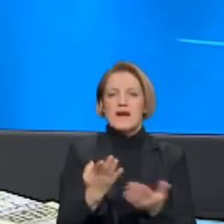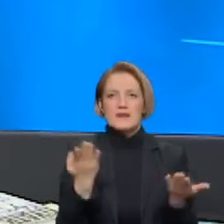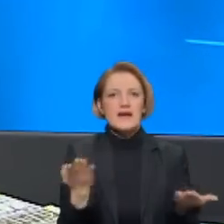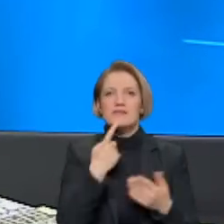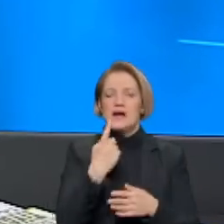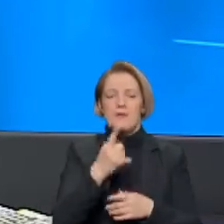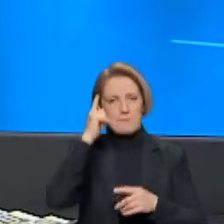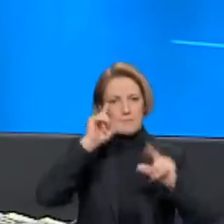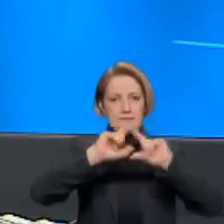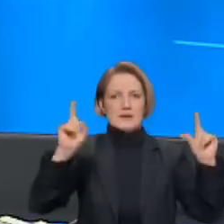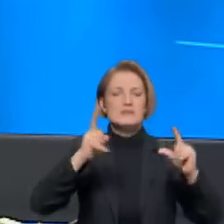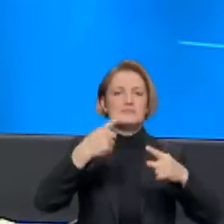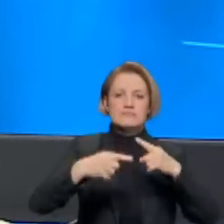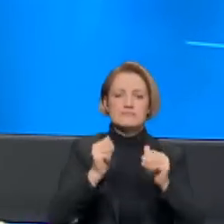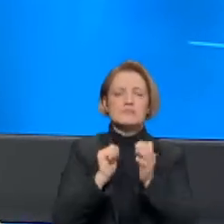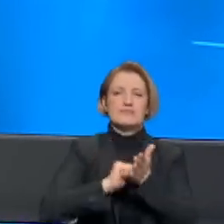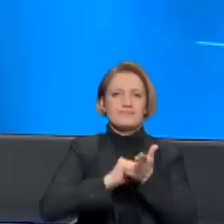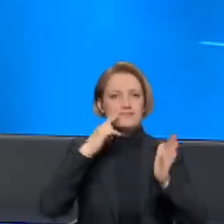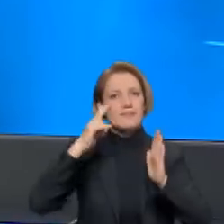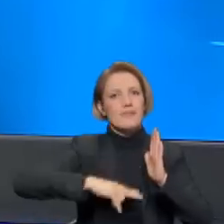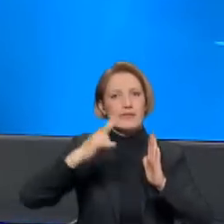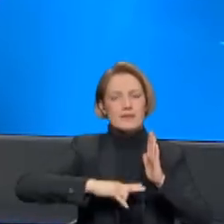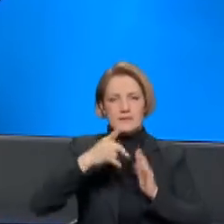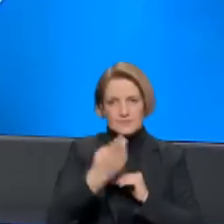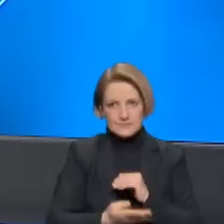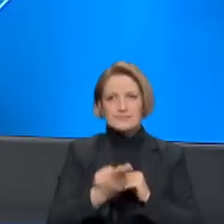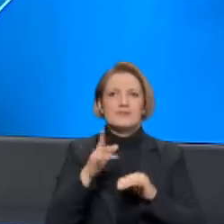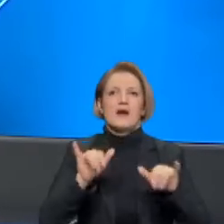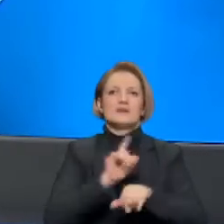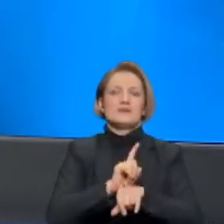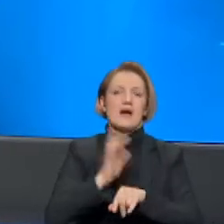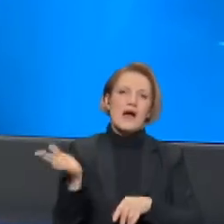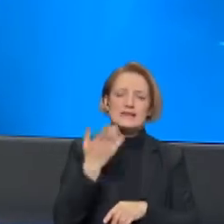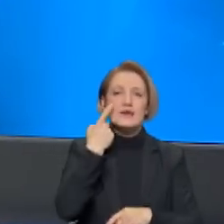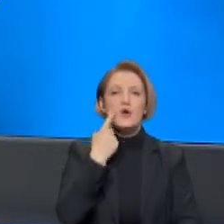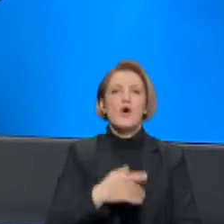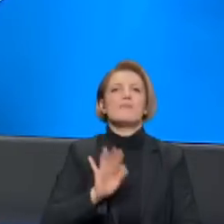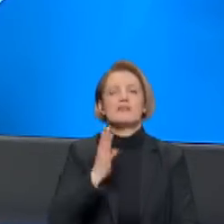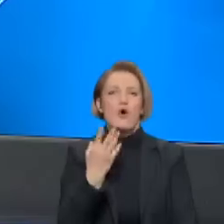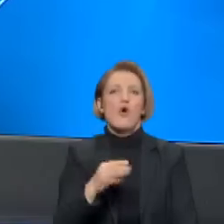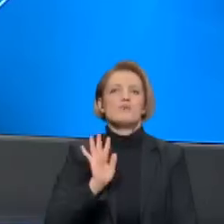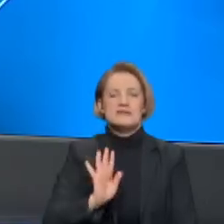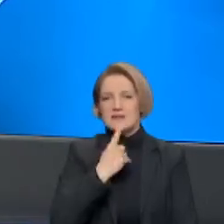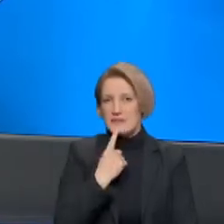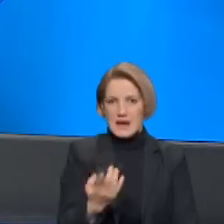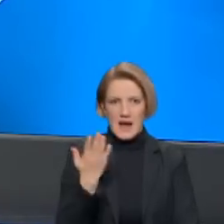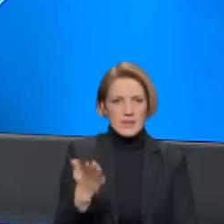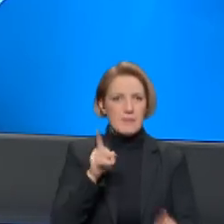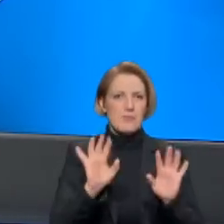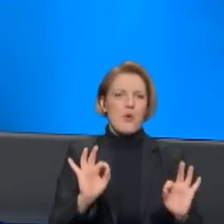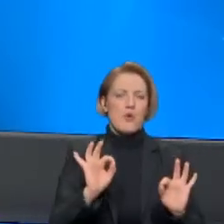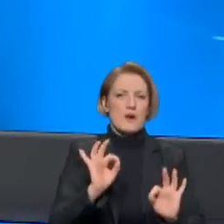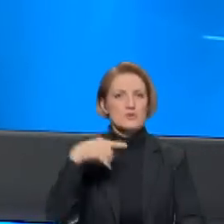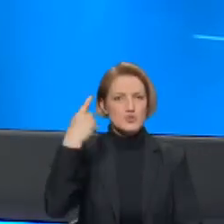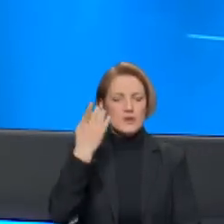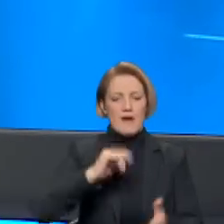ile gazetelere bakacağız. Gazetelerde tarihi manşetler var. Ama aynı zamanda hadi görmedik de olmasın diyen ve böyle